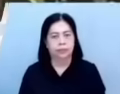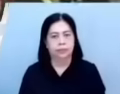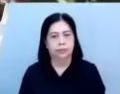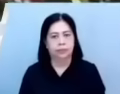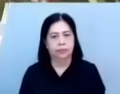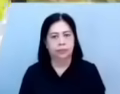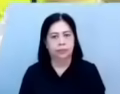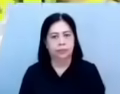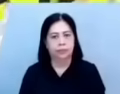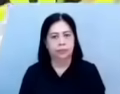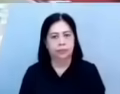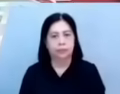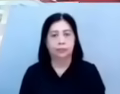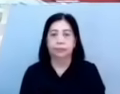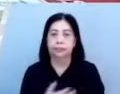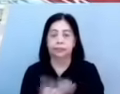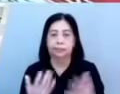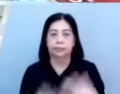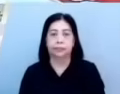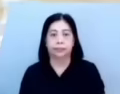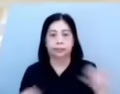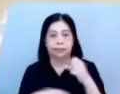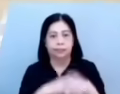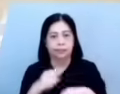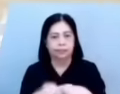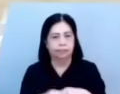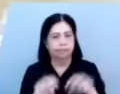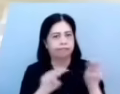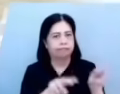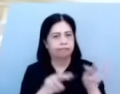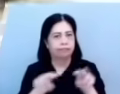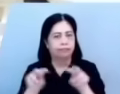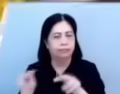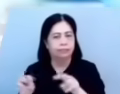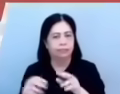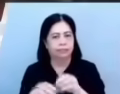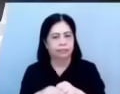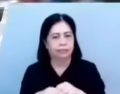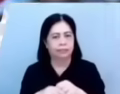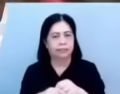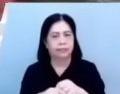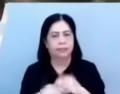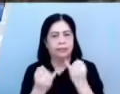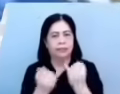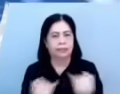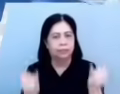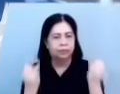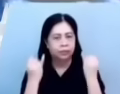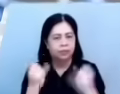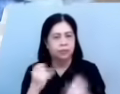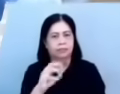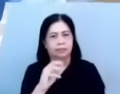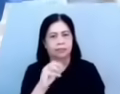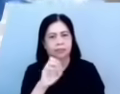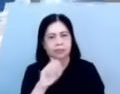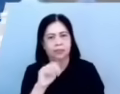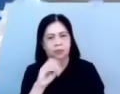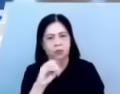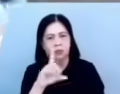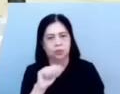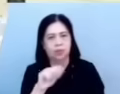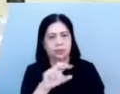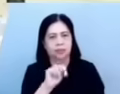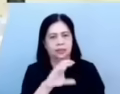Bago naman matapos ang taon, sinubaybayan ang duelo ng Intramuros at Mendiola sa NCAA